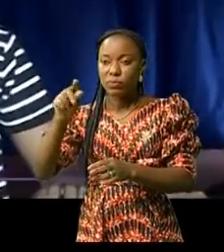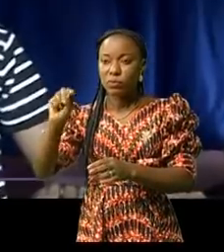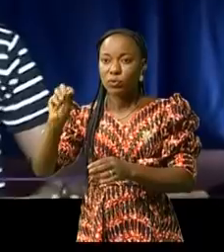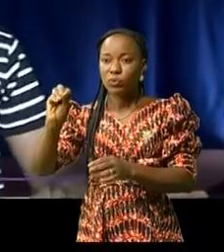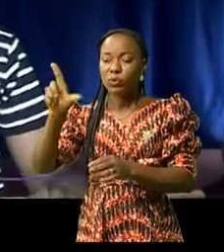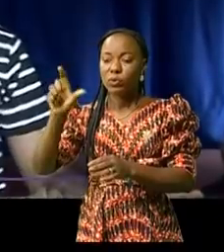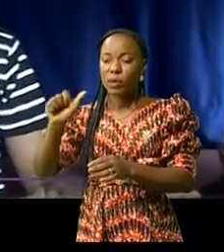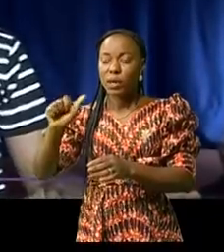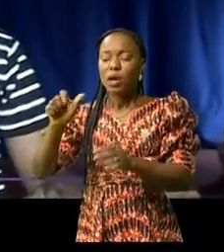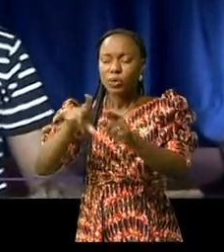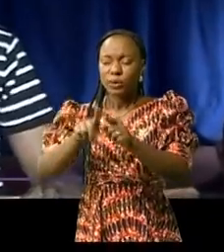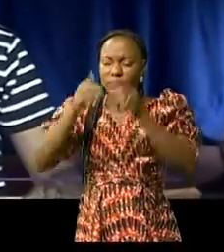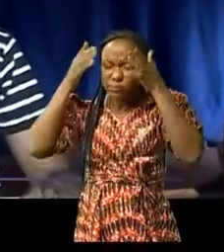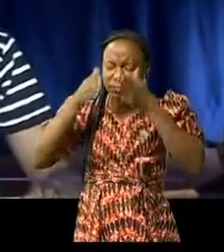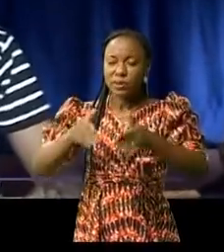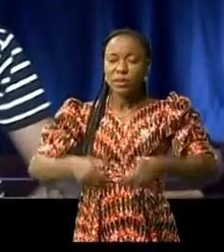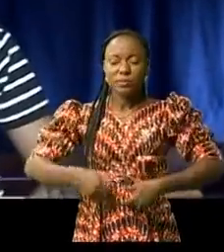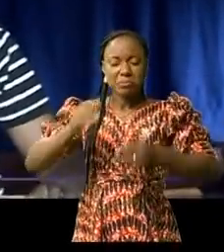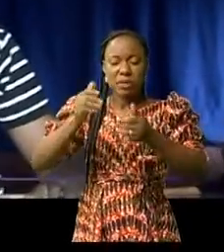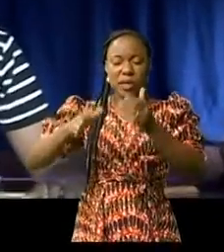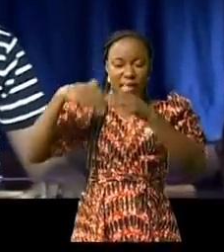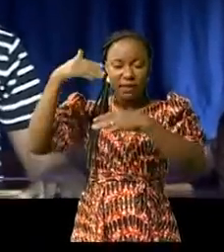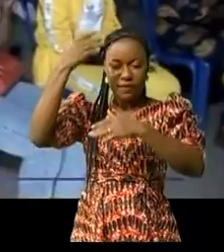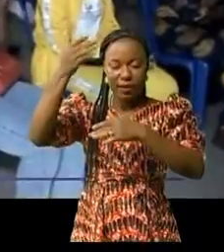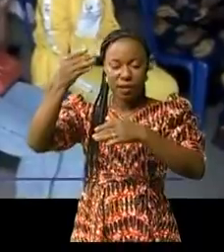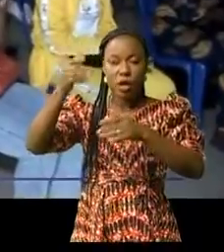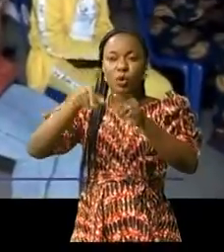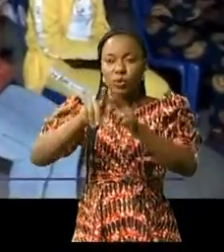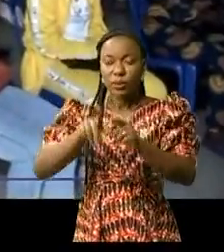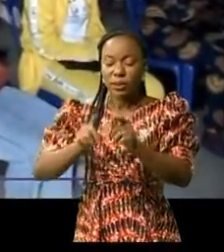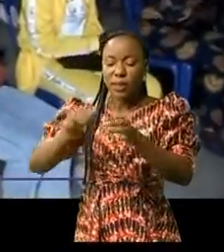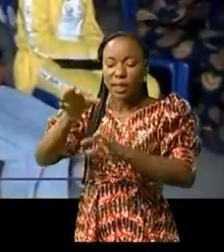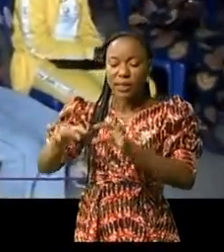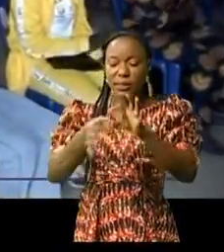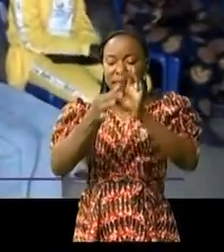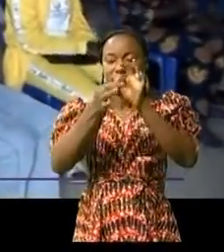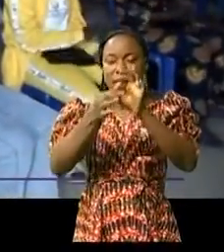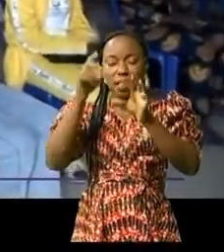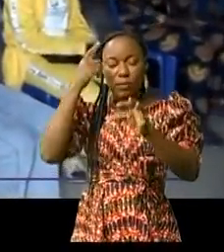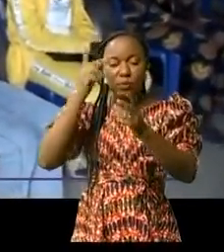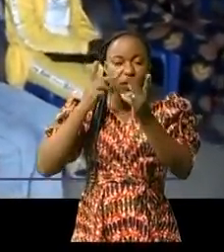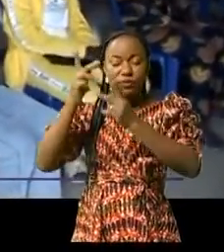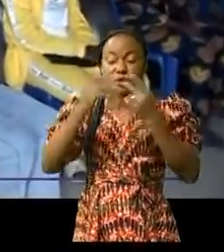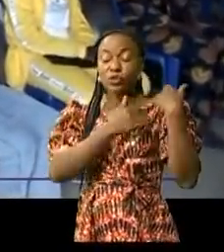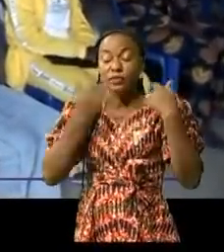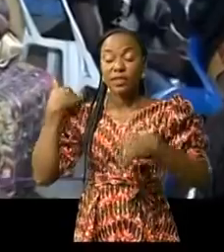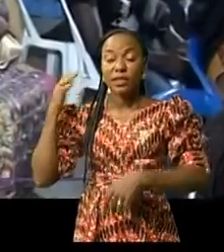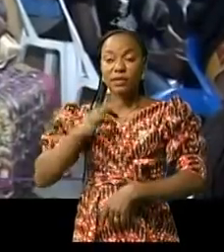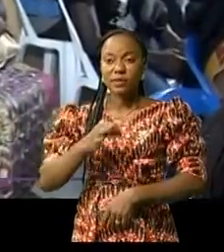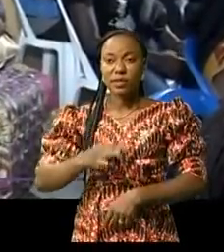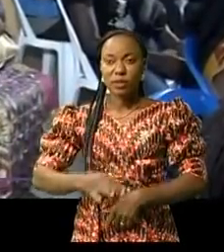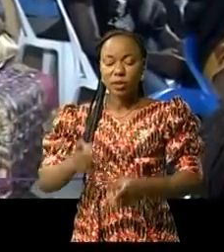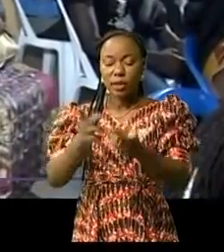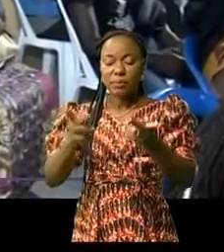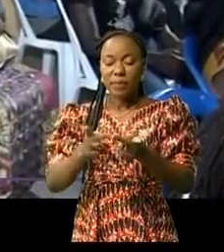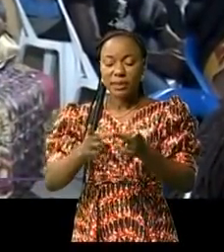à la jeunesse avenir de demain et qui fait sienne la vision du l'aide de l'état félix-antoine tshisekedi tshilombo à la place